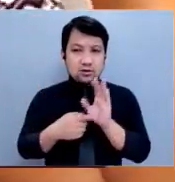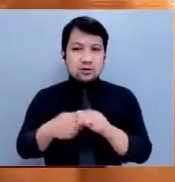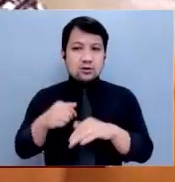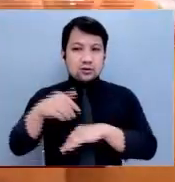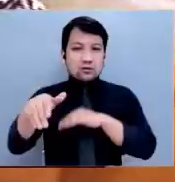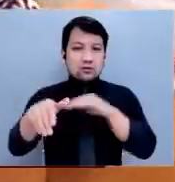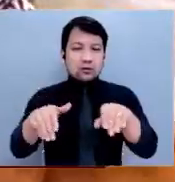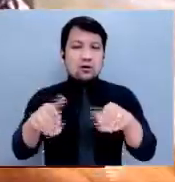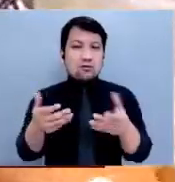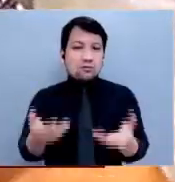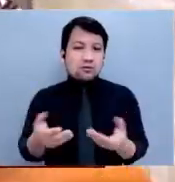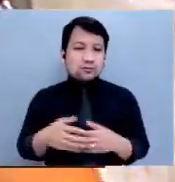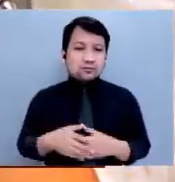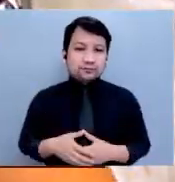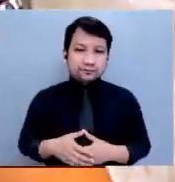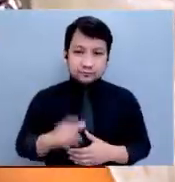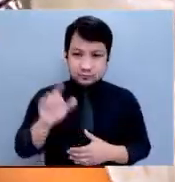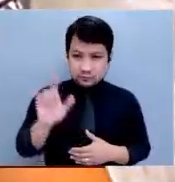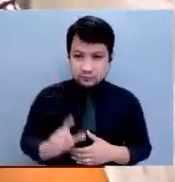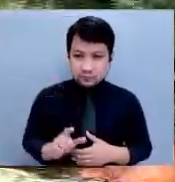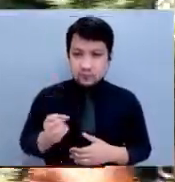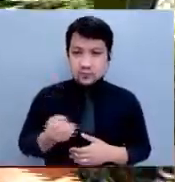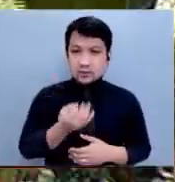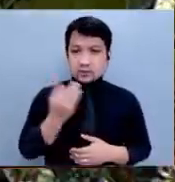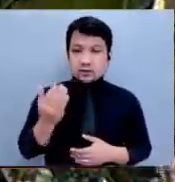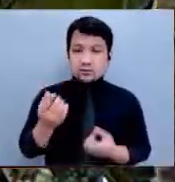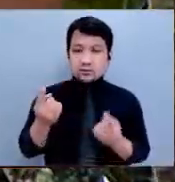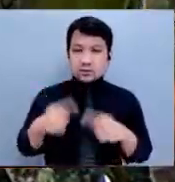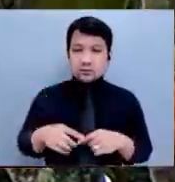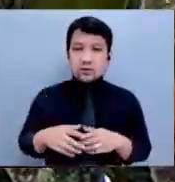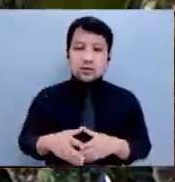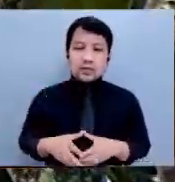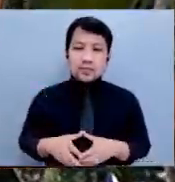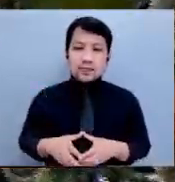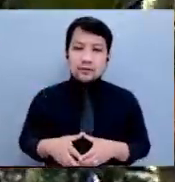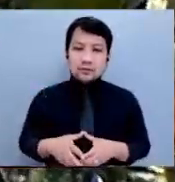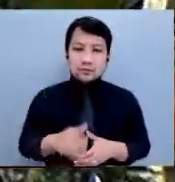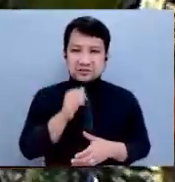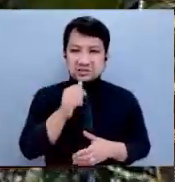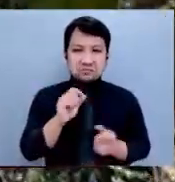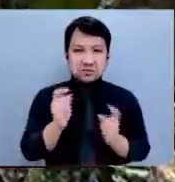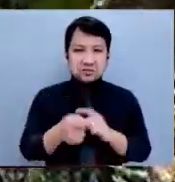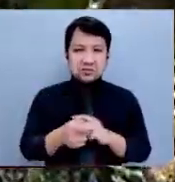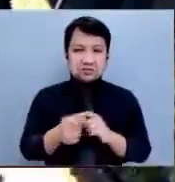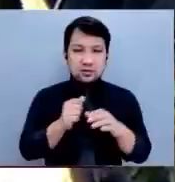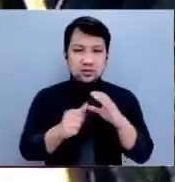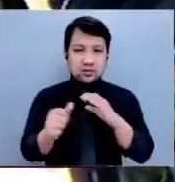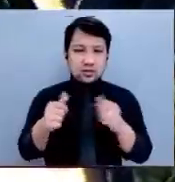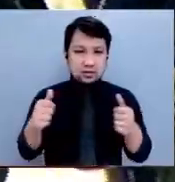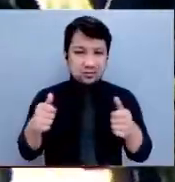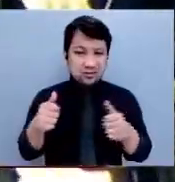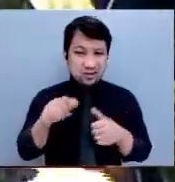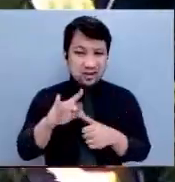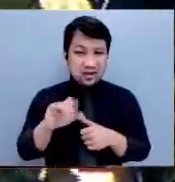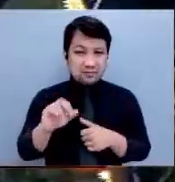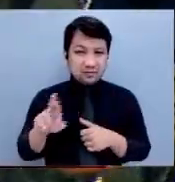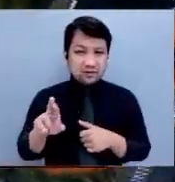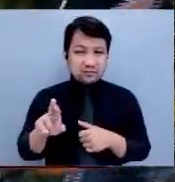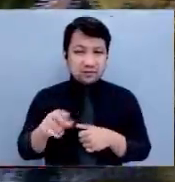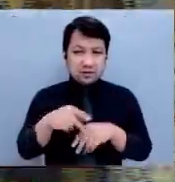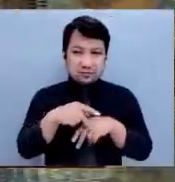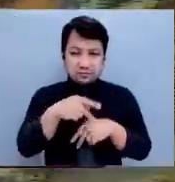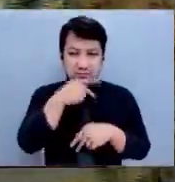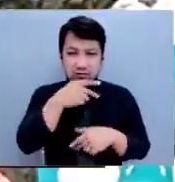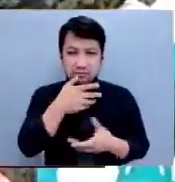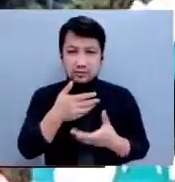medyo bumaba na rin yung tension. Hindi na bago sa mga taga-Abra ang sigalot at mga private army tuwing